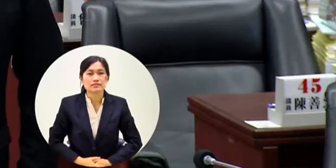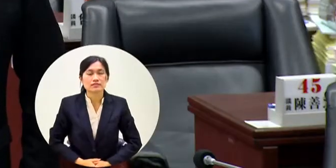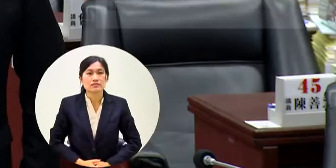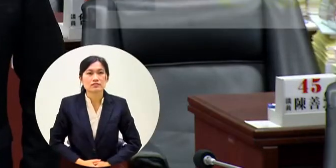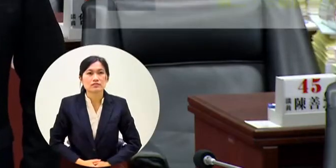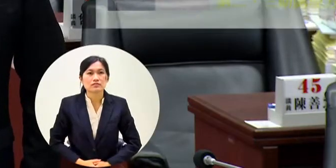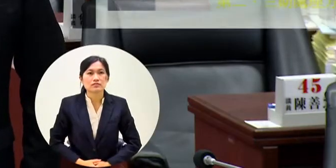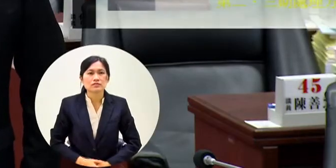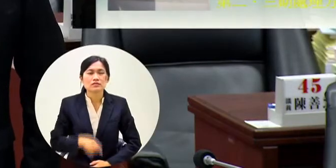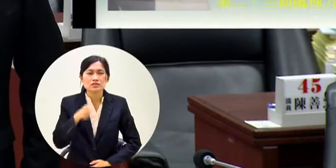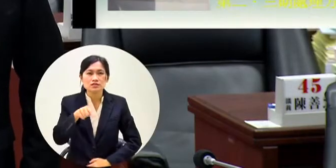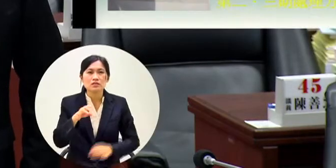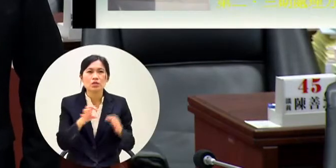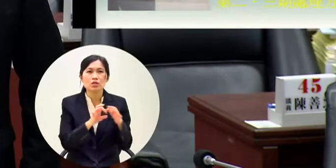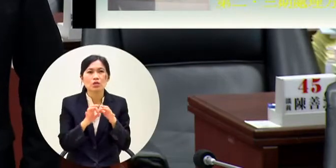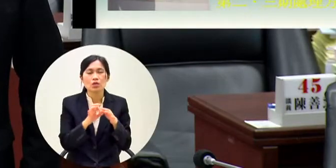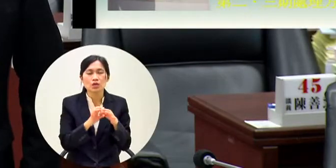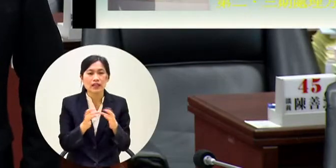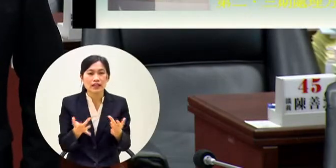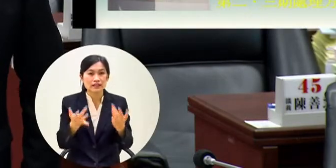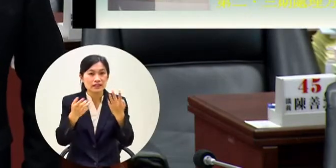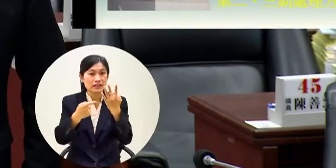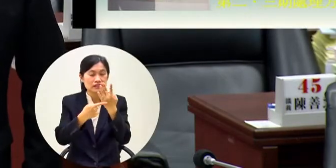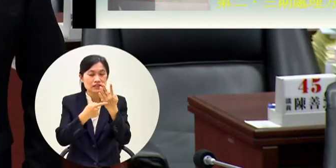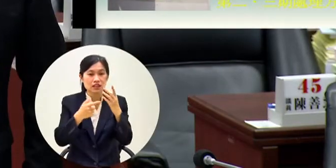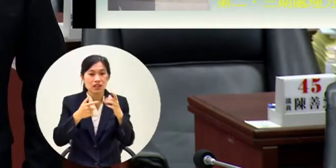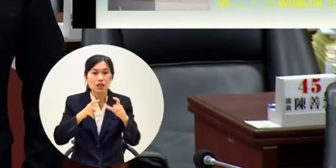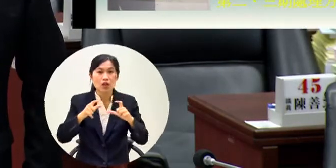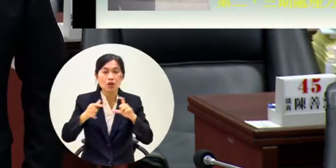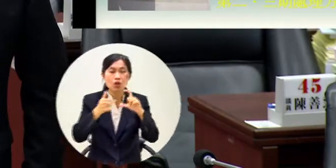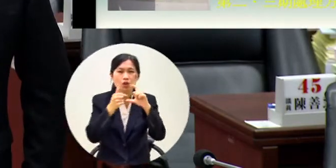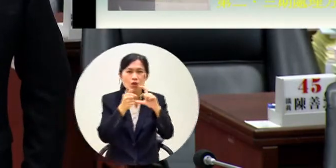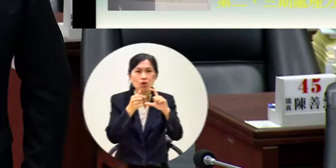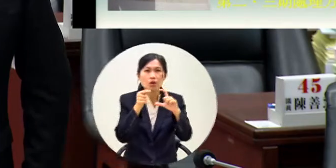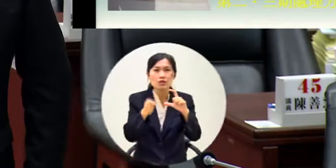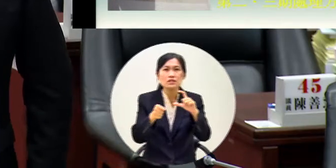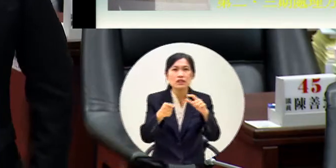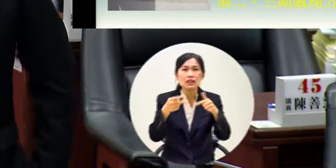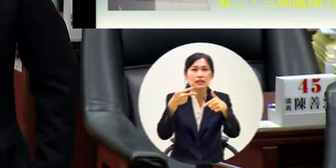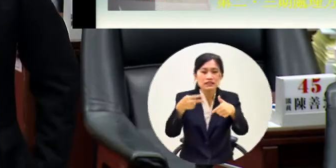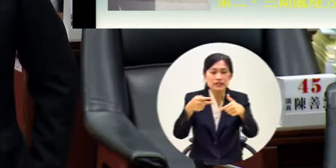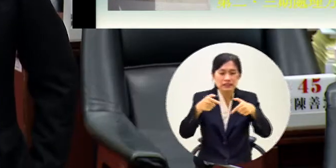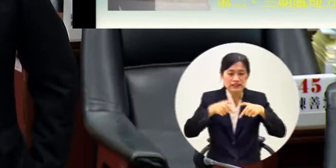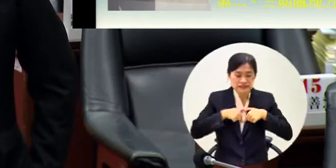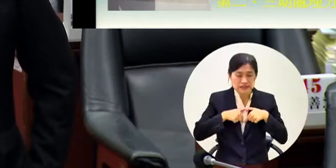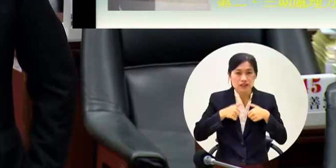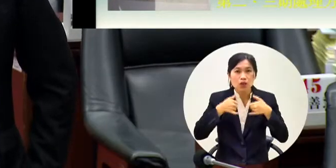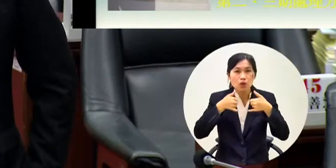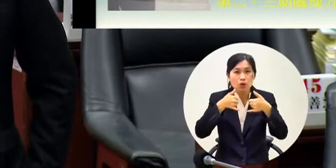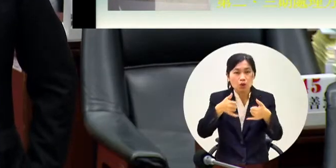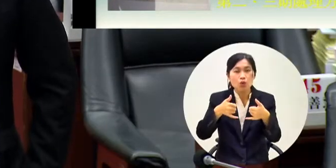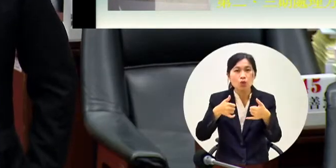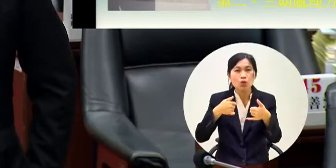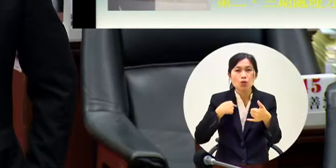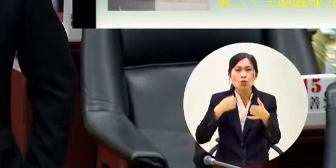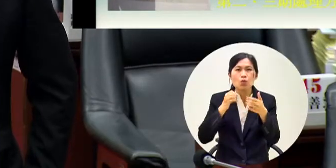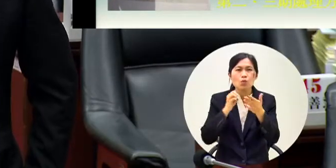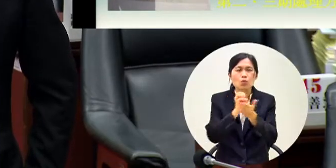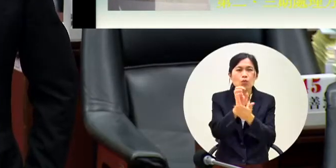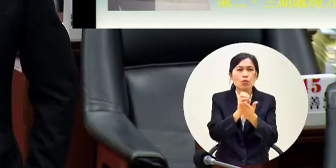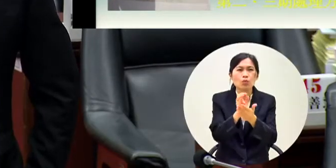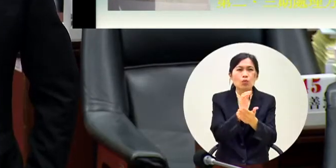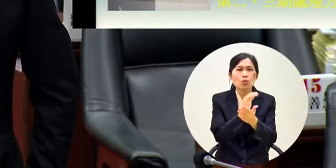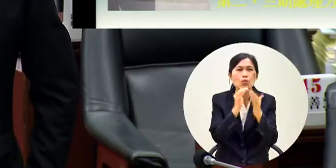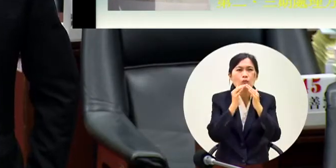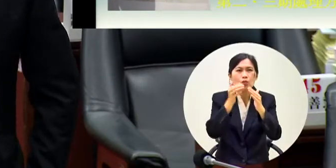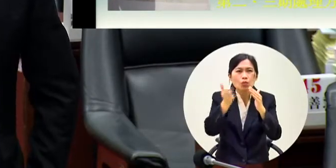谢。 这拢有关到安产业园区这条人心路，我甲市长报告哦，这真